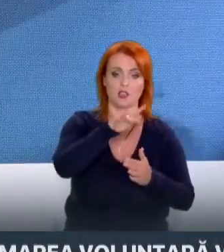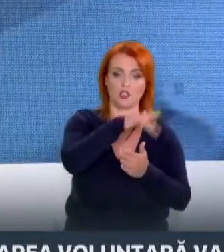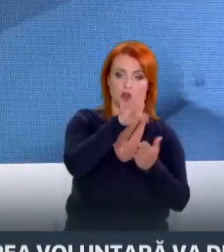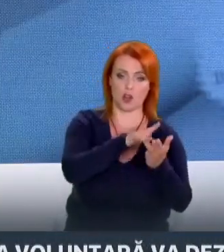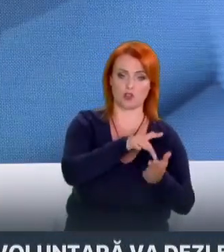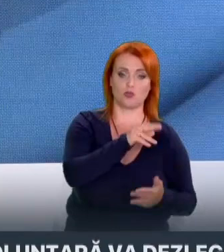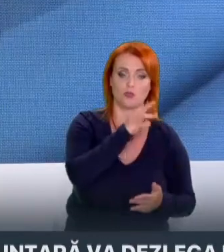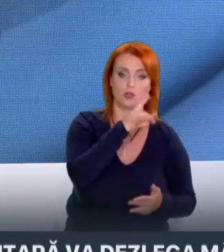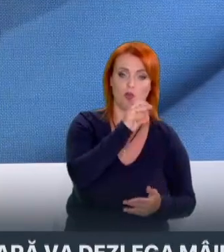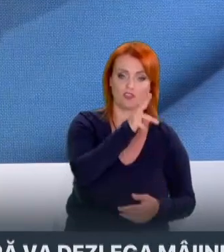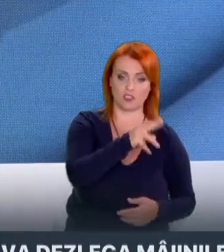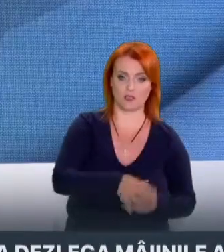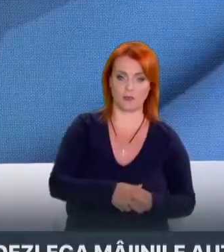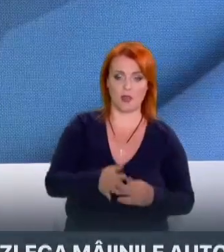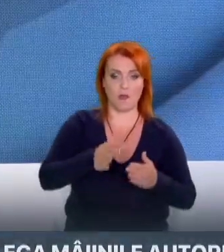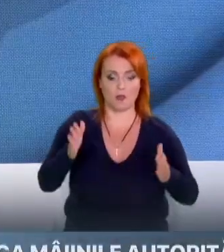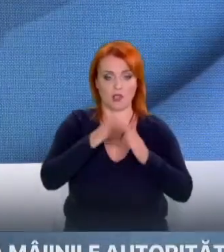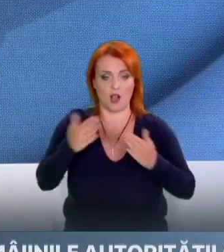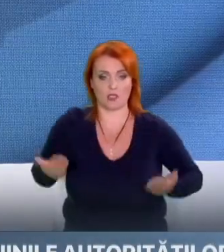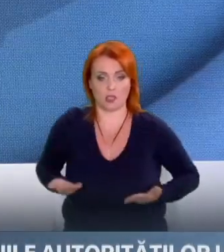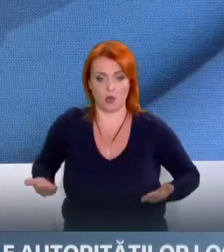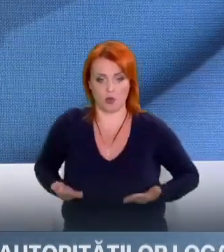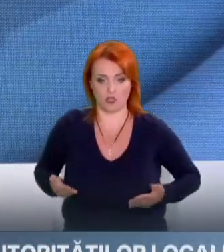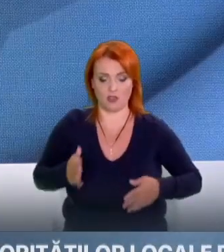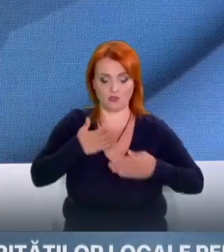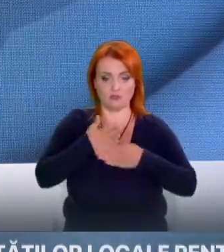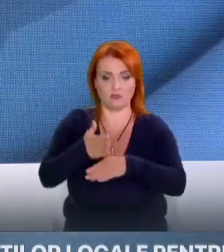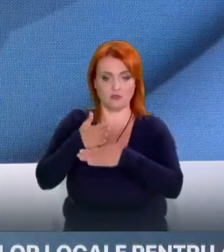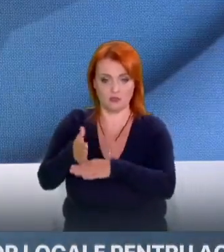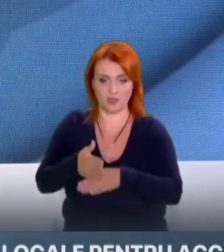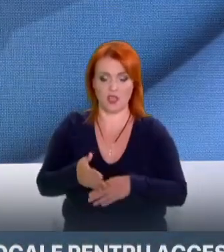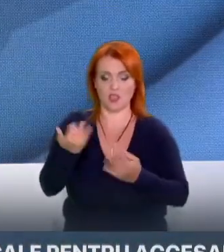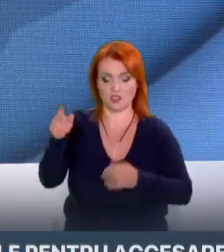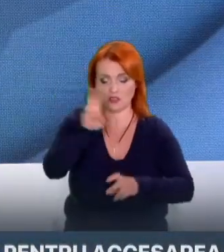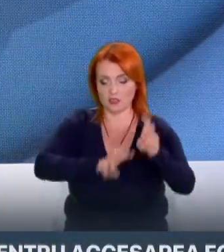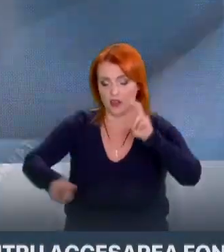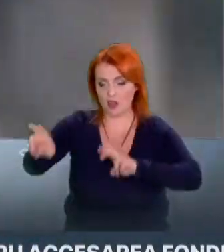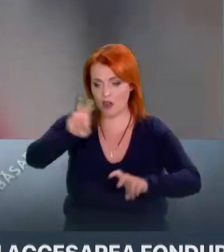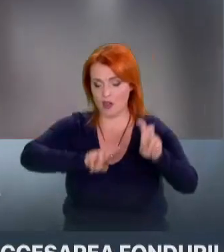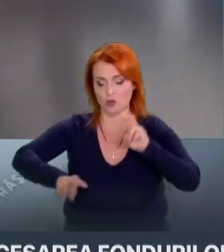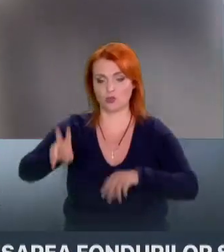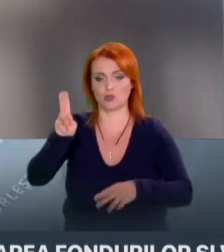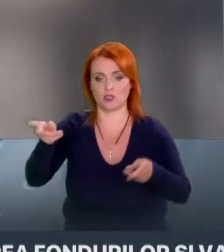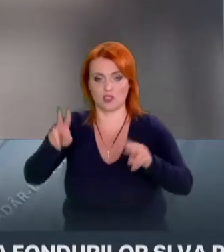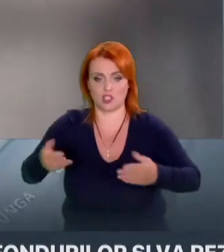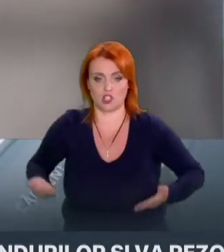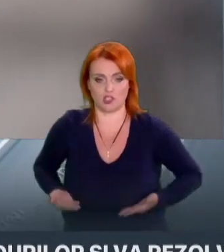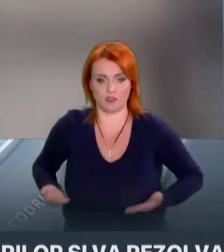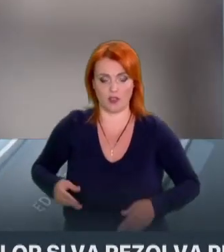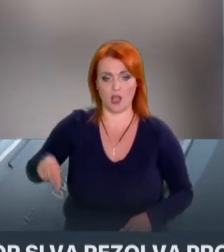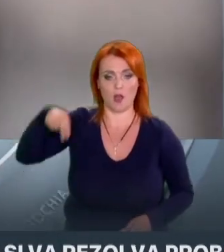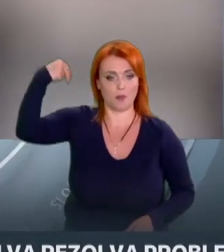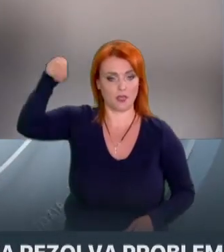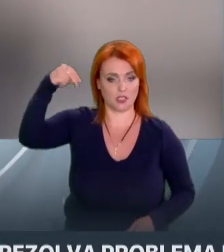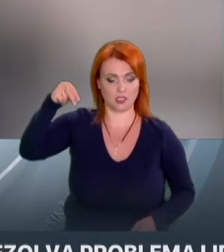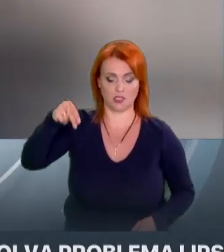regiunea Donetsk. Mai multe blocuri de locuit au fost avariate. Eforturile de căutare și salvare sunt în desfășurare. Președintele Volodymyr Zelensky